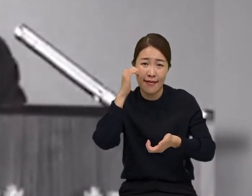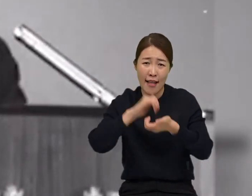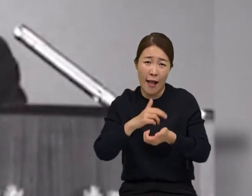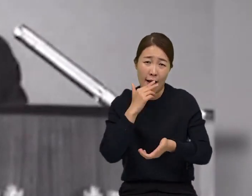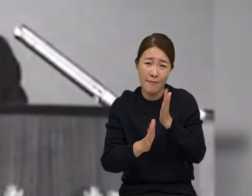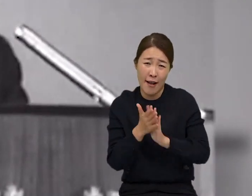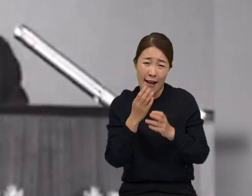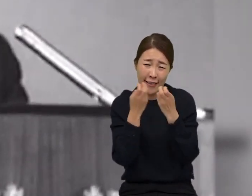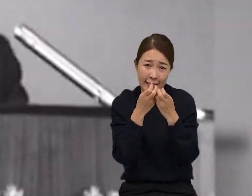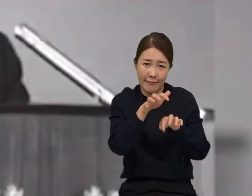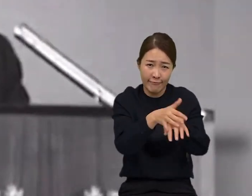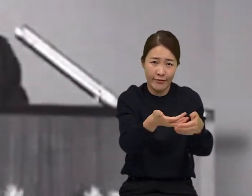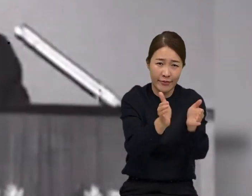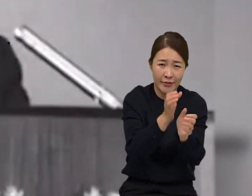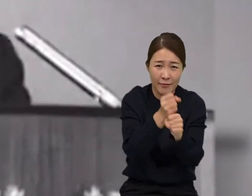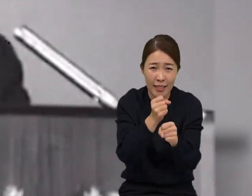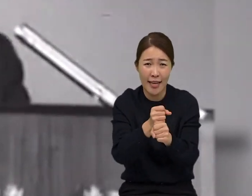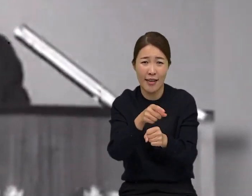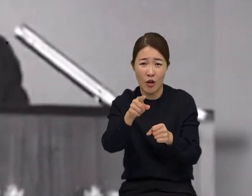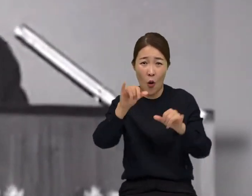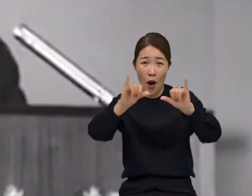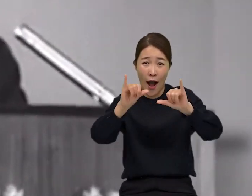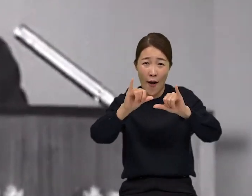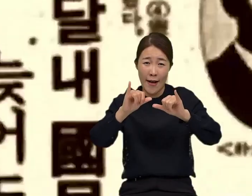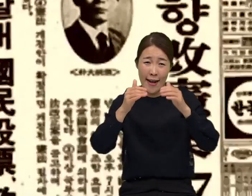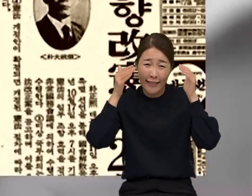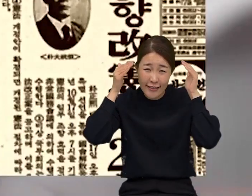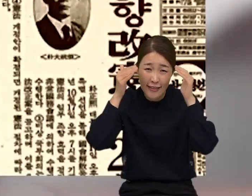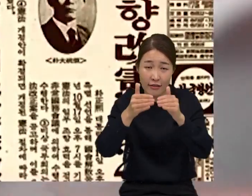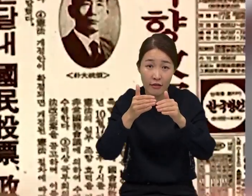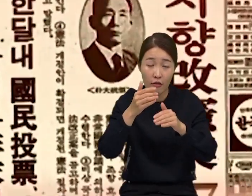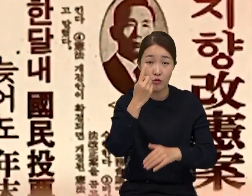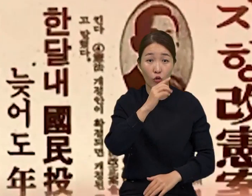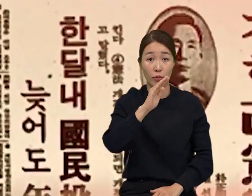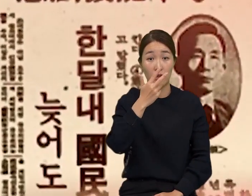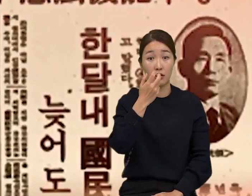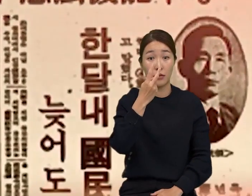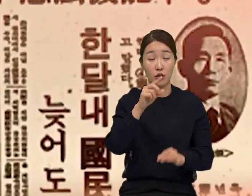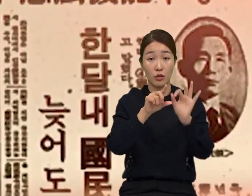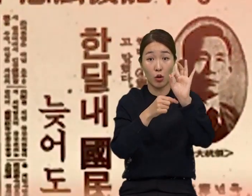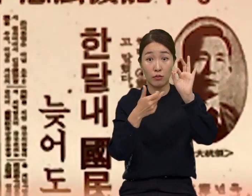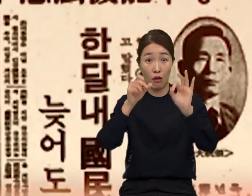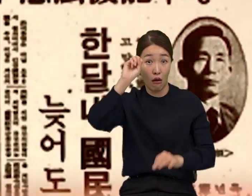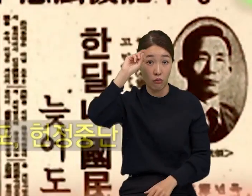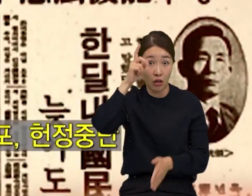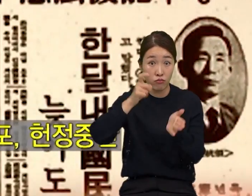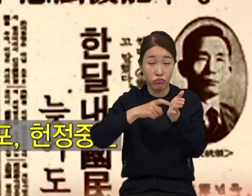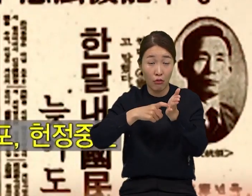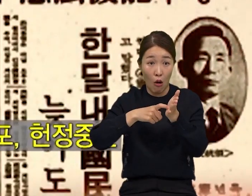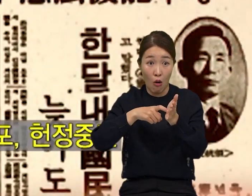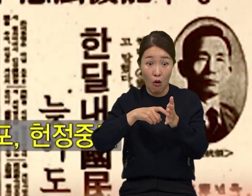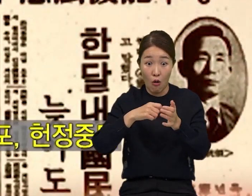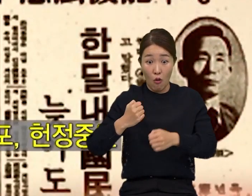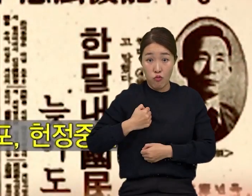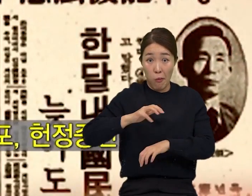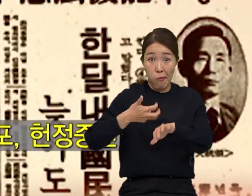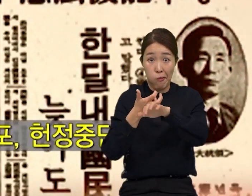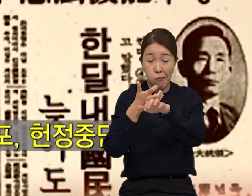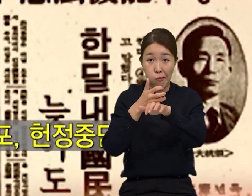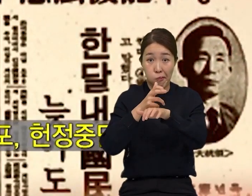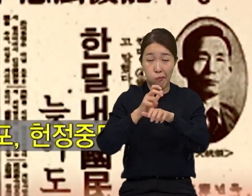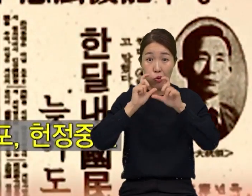집권하면서 전면적 중화공업화를 추진하고자 했다. 1972년 10월 17일 갑자기 비상계엄을